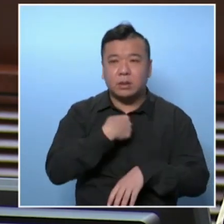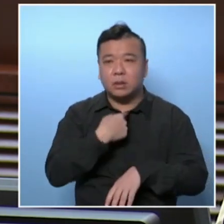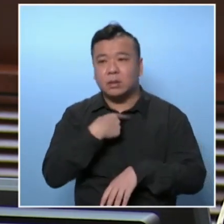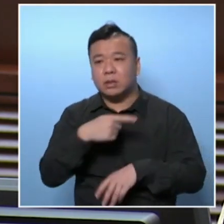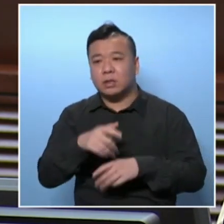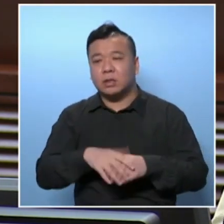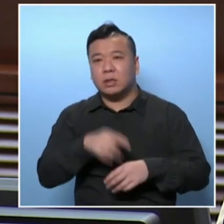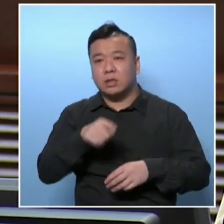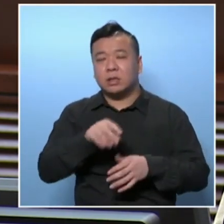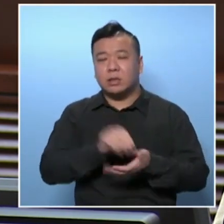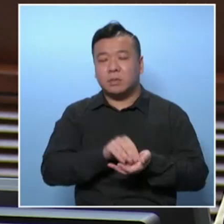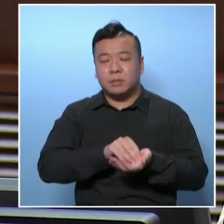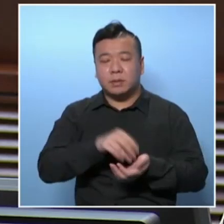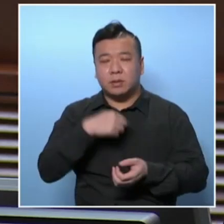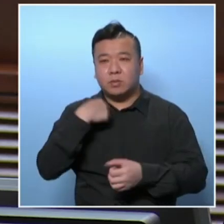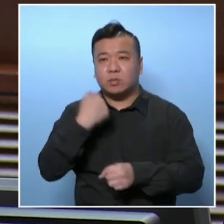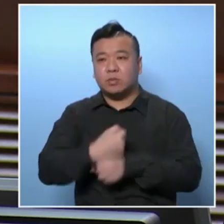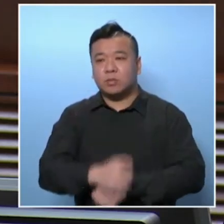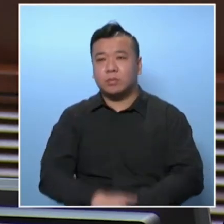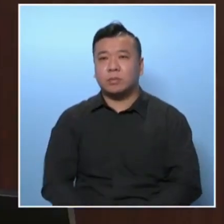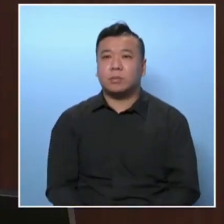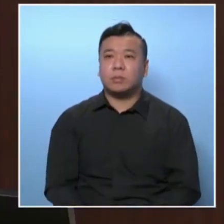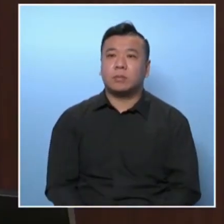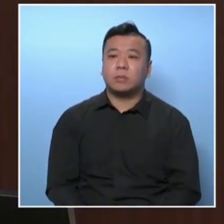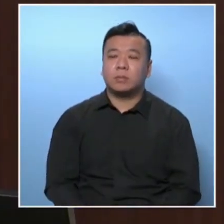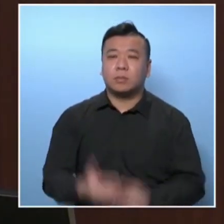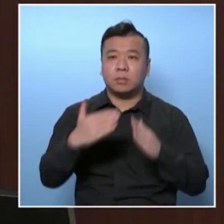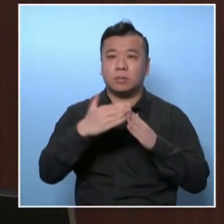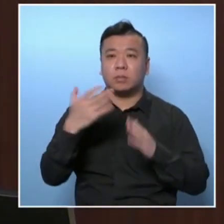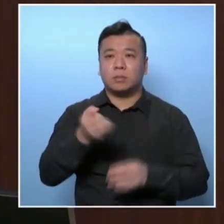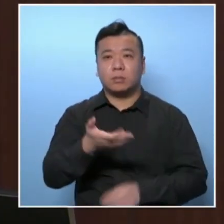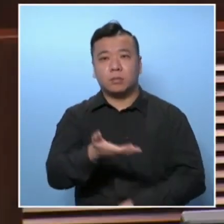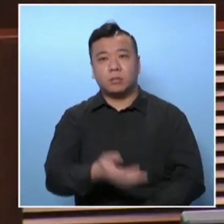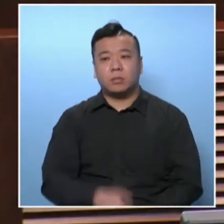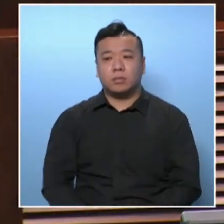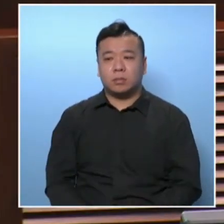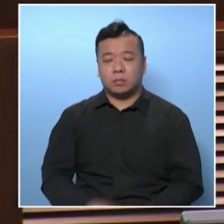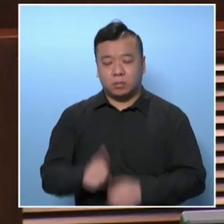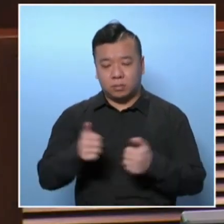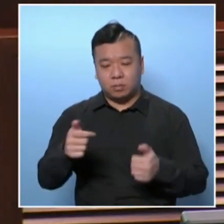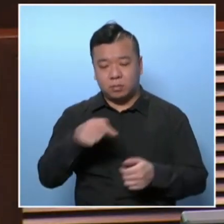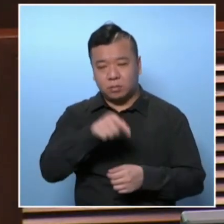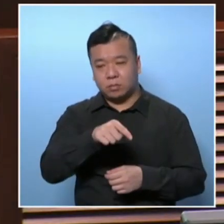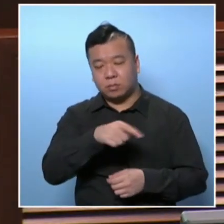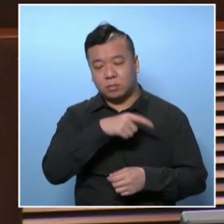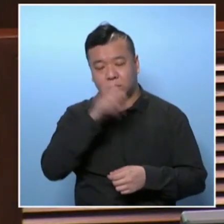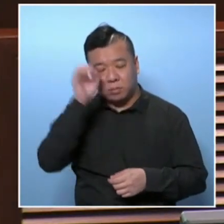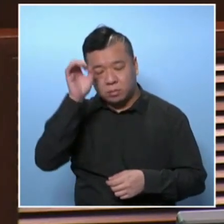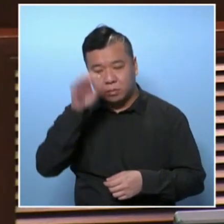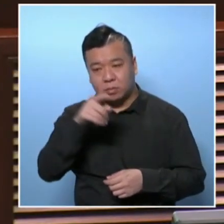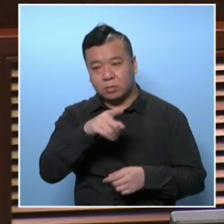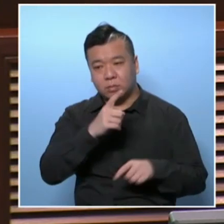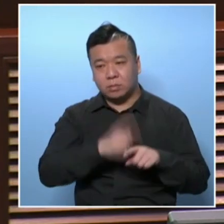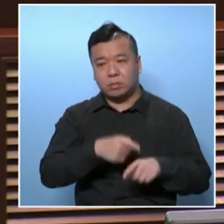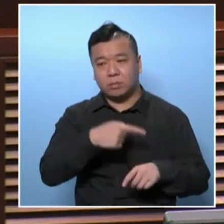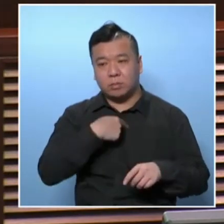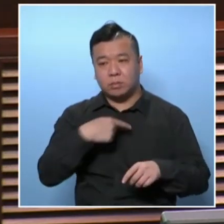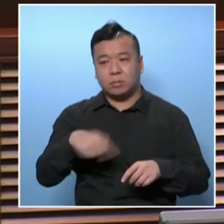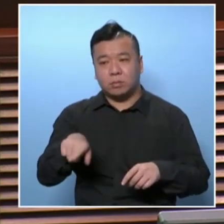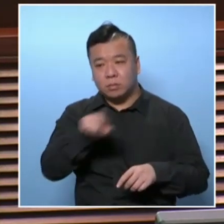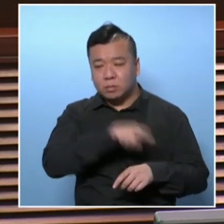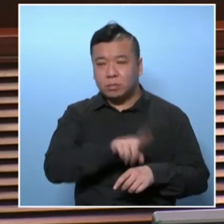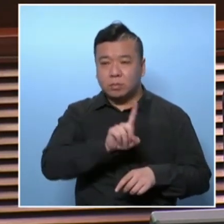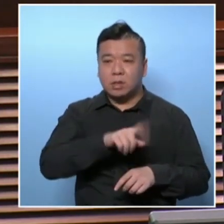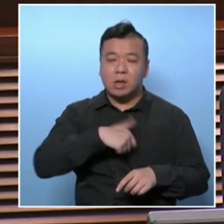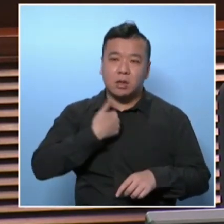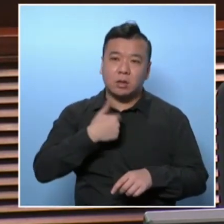呢個亦都係必然要做嘅。唔該，主席。 局長。 主席，好多謝阿郭議員嘅意見啦，即係都係翻去